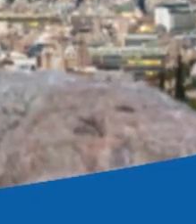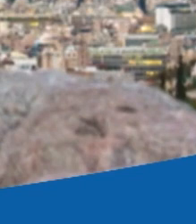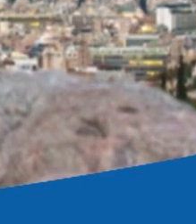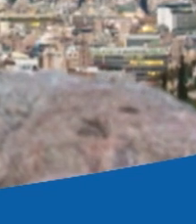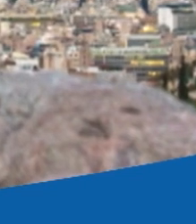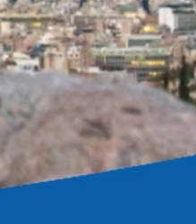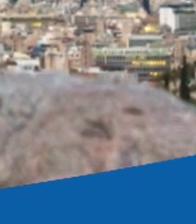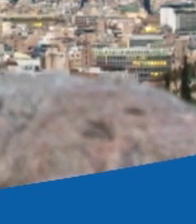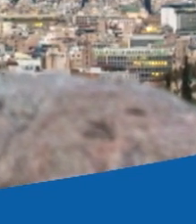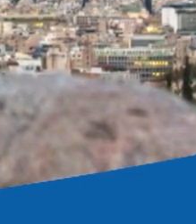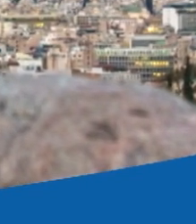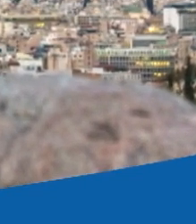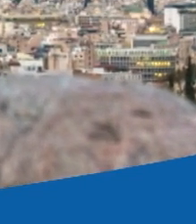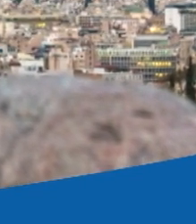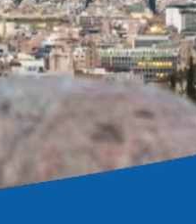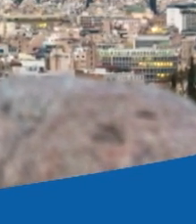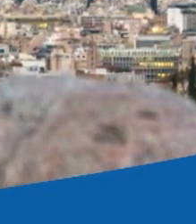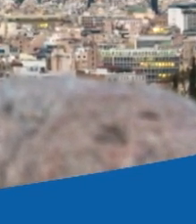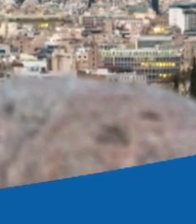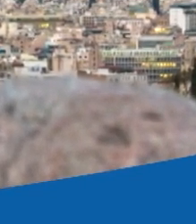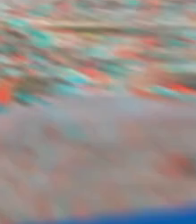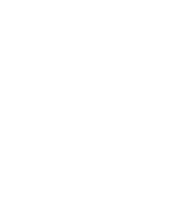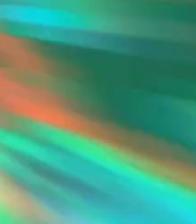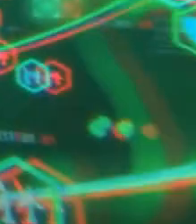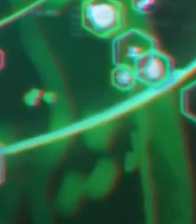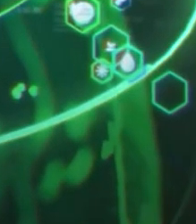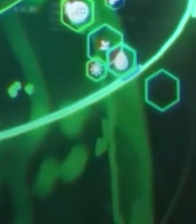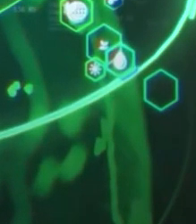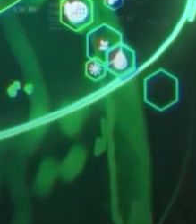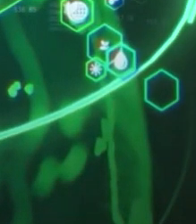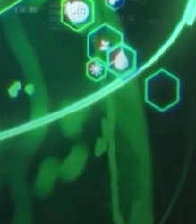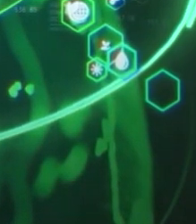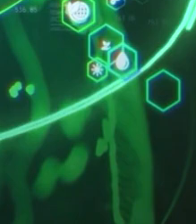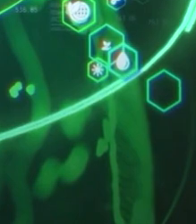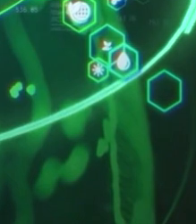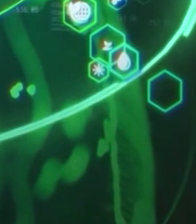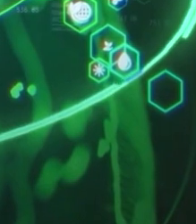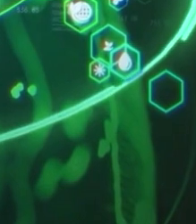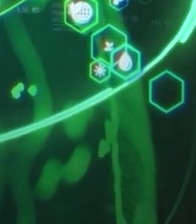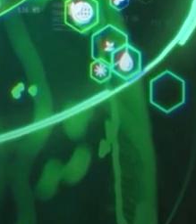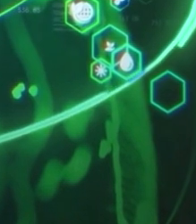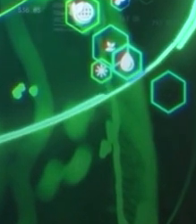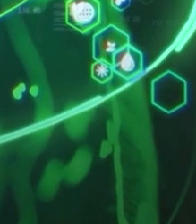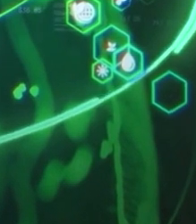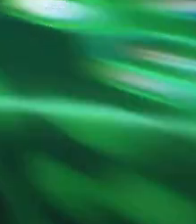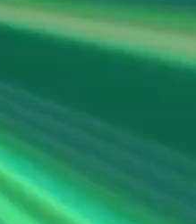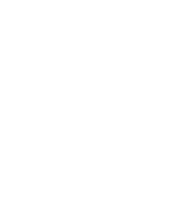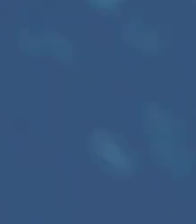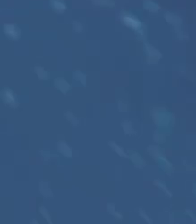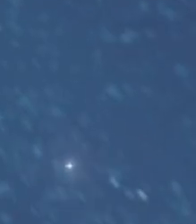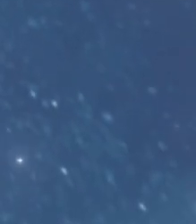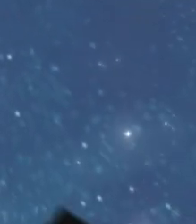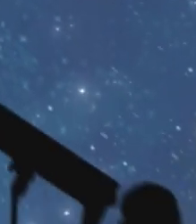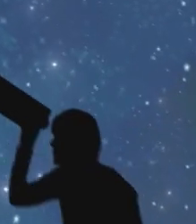και να είναι μια εταιρεία, δεν φτάνει να μένουμε στάσιμοι. Ο κόσμος αλλάζει και πρέπει και εμείς να το λάβουμε υπόψη. Και για